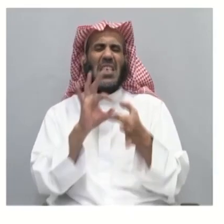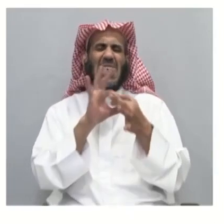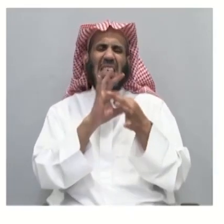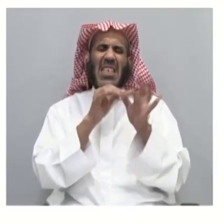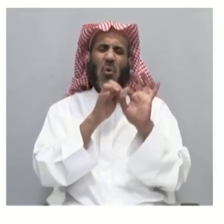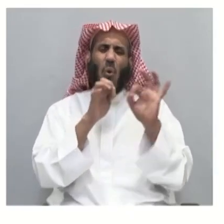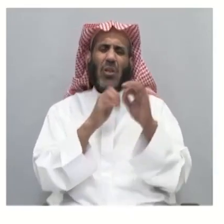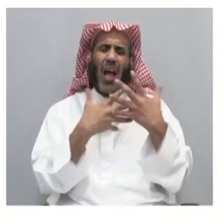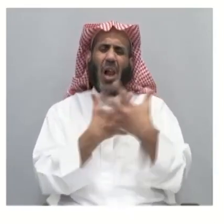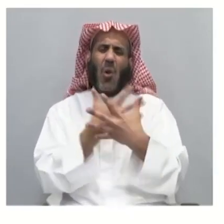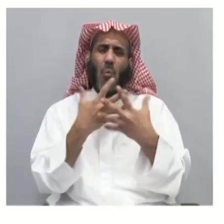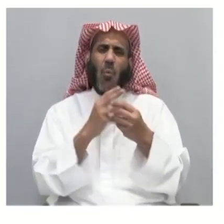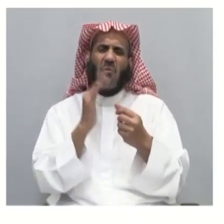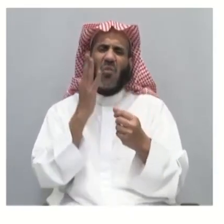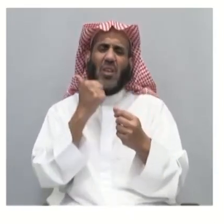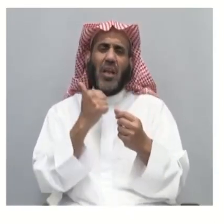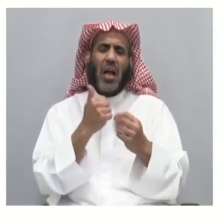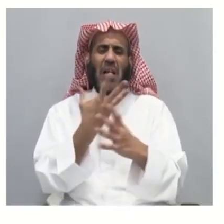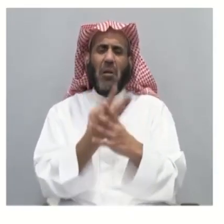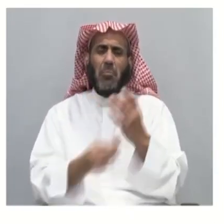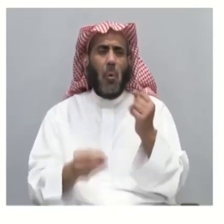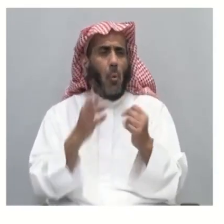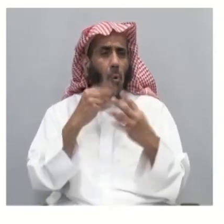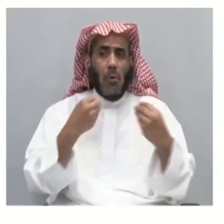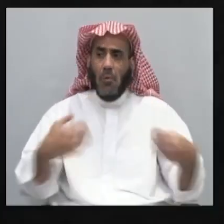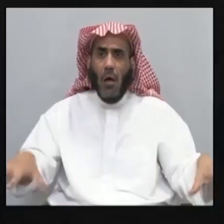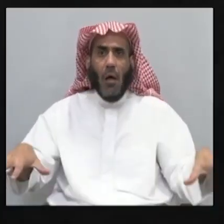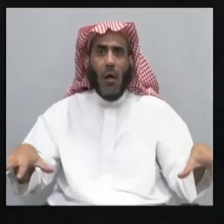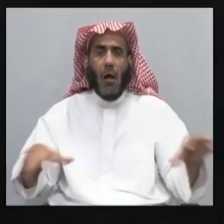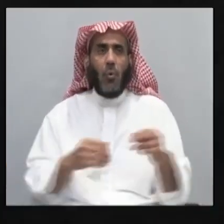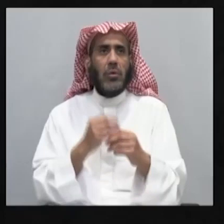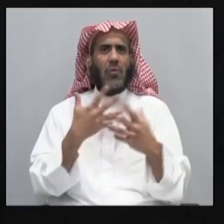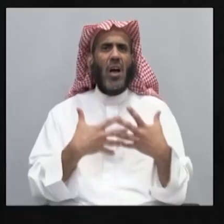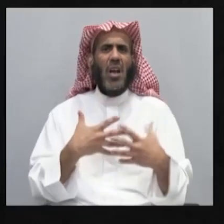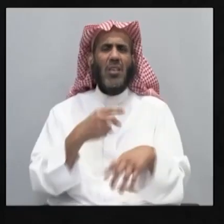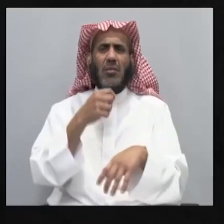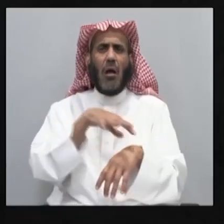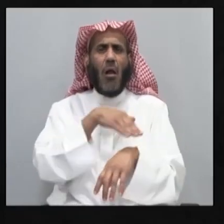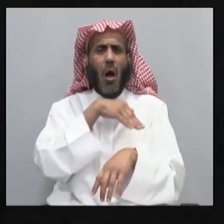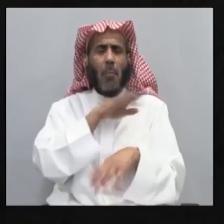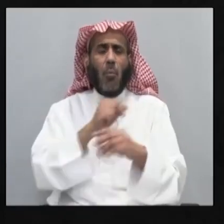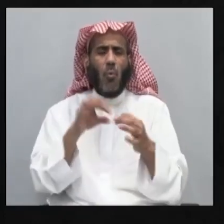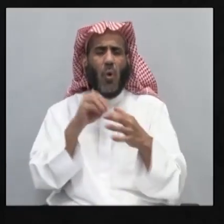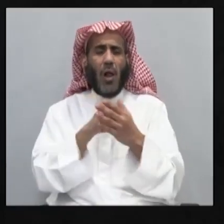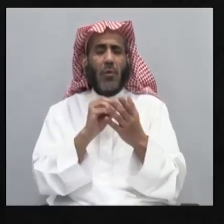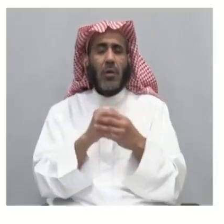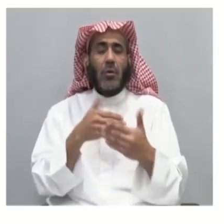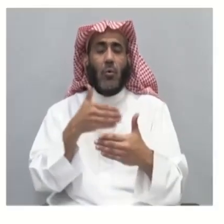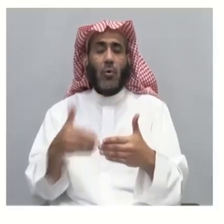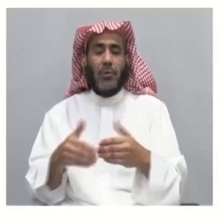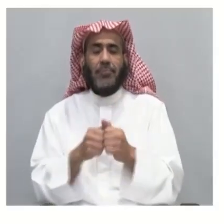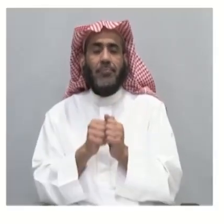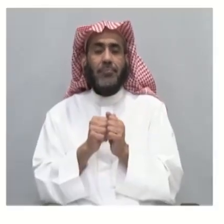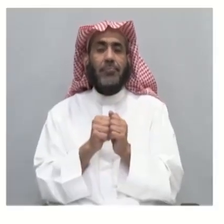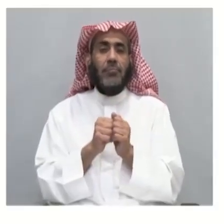لاحظ هنا يقول فقدان احد الابناء وصف حاله الاب هذه داخله في العقده نحن نكمل هنا ونقول